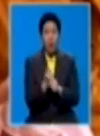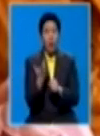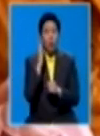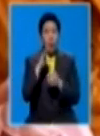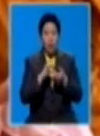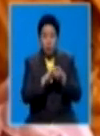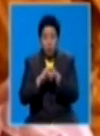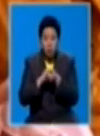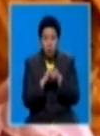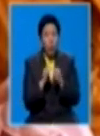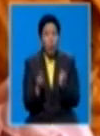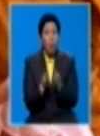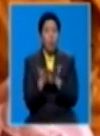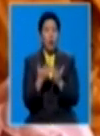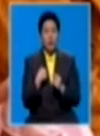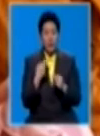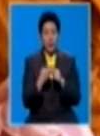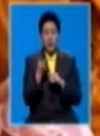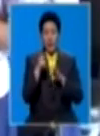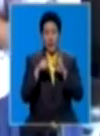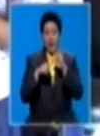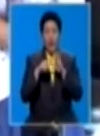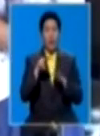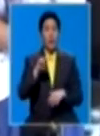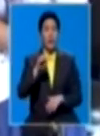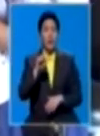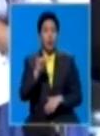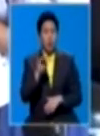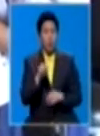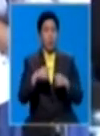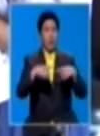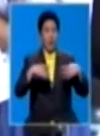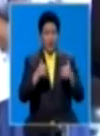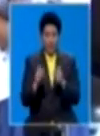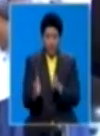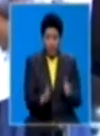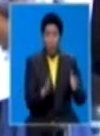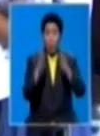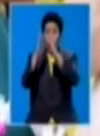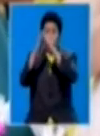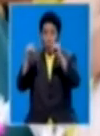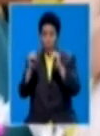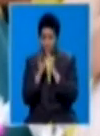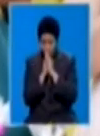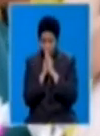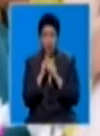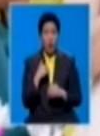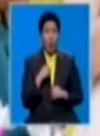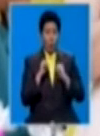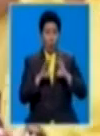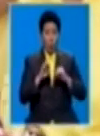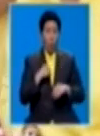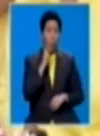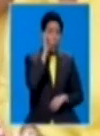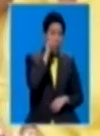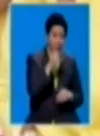พันมันก็จะไม่เกิดขึ้นนะมันทำให้ค่านิยมมันเปลี่ยนแปลงไปอีกที่วัดนั้นก็เช่นเดียวกันนะครับถ้าหากว่าครูผู้ปกครองพาเยาวชนไปสัมผัสเข้าร่วมกิจกรรมต่างๆ